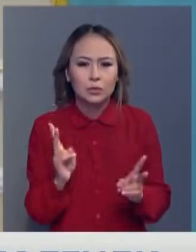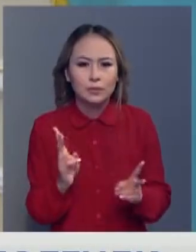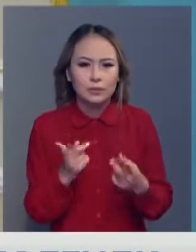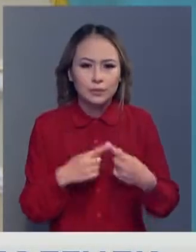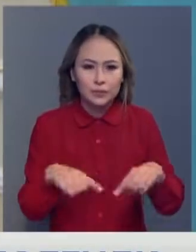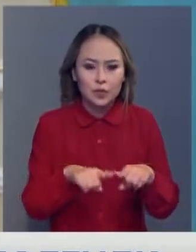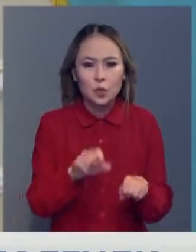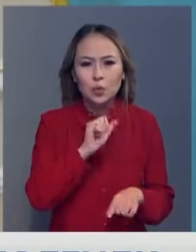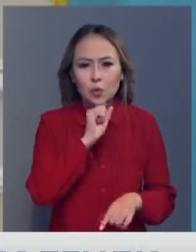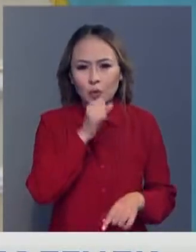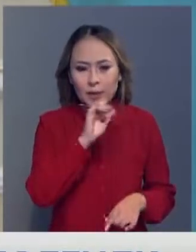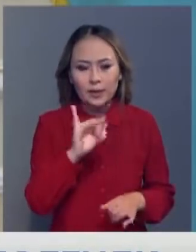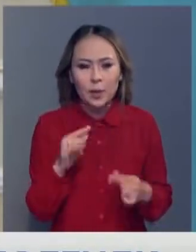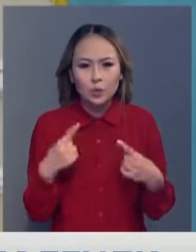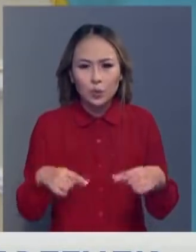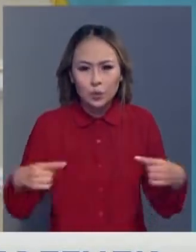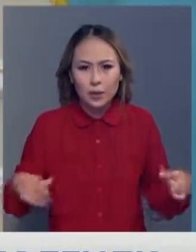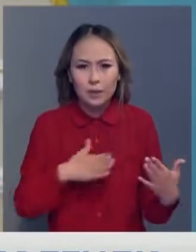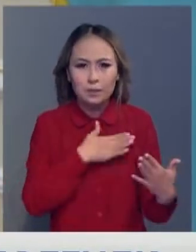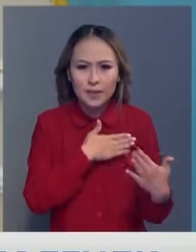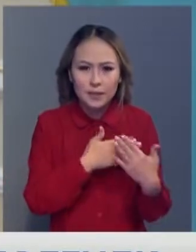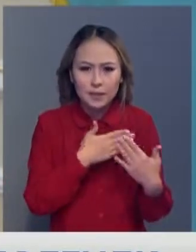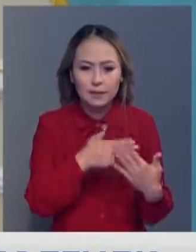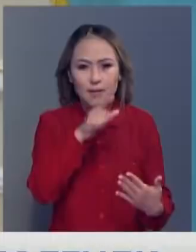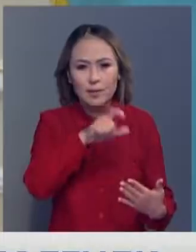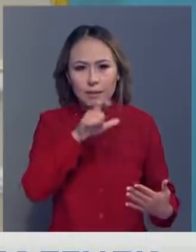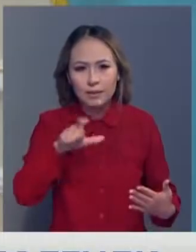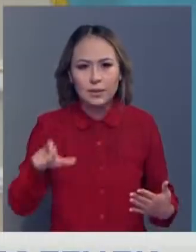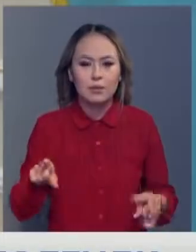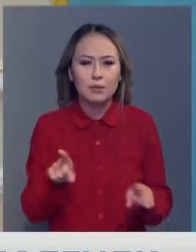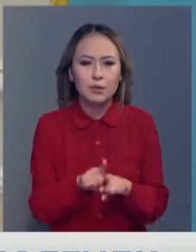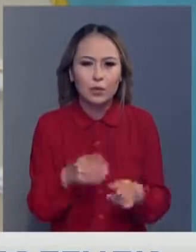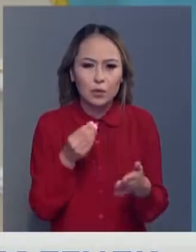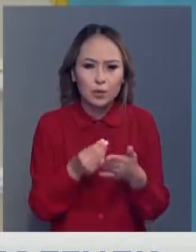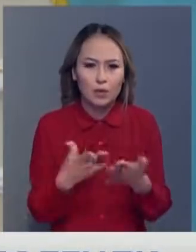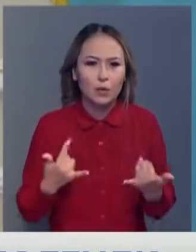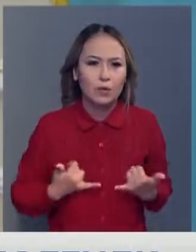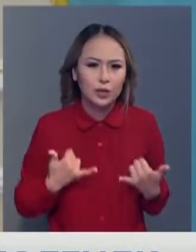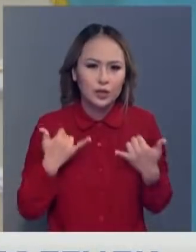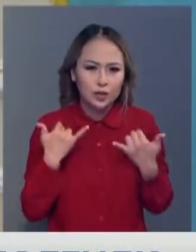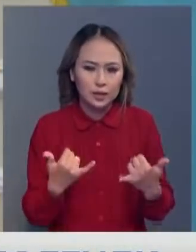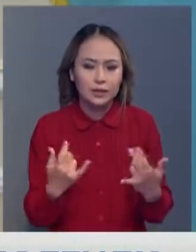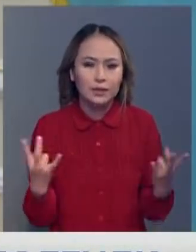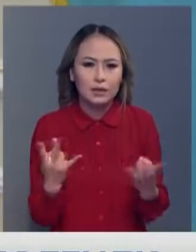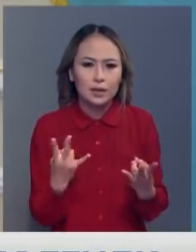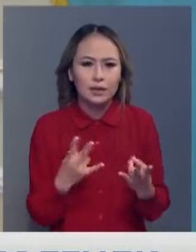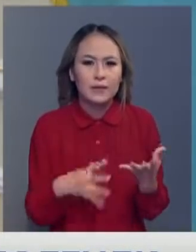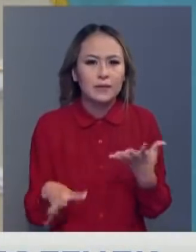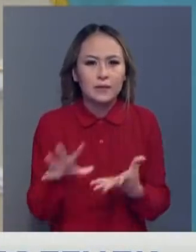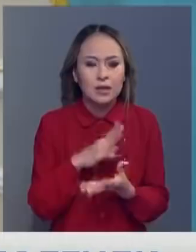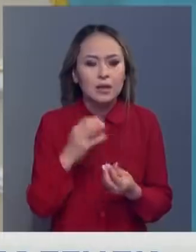Журналисттер және басқа да белсенді азаматтарымыз зор құрметке лайық. Сіздердің